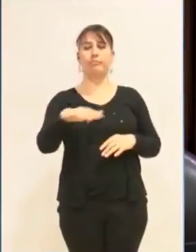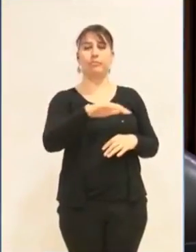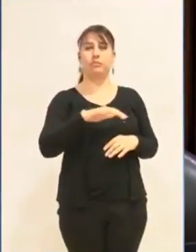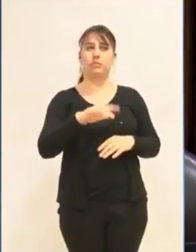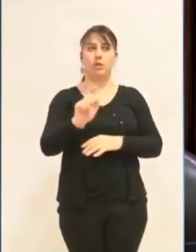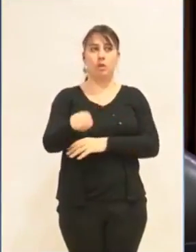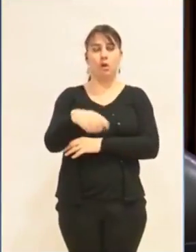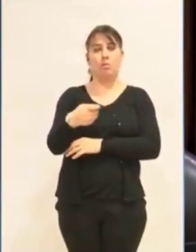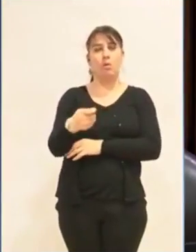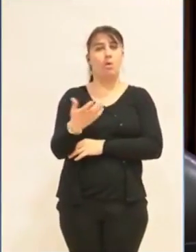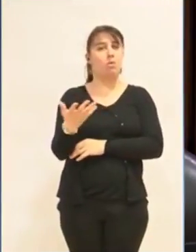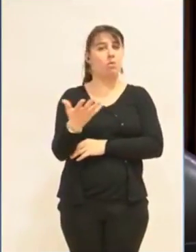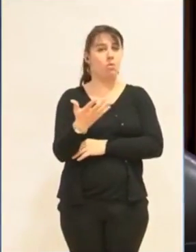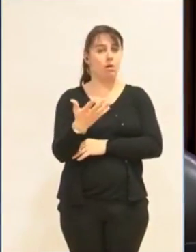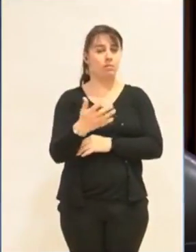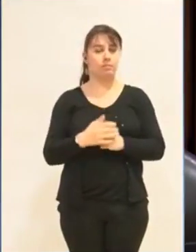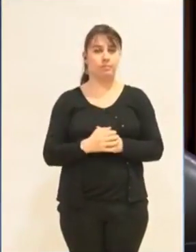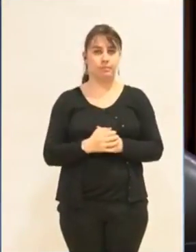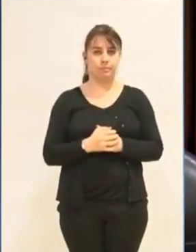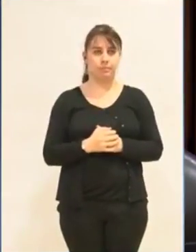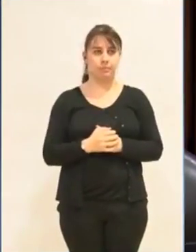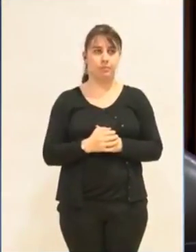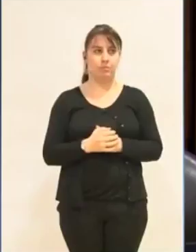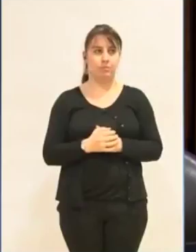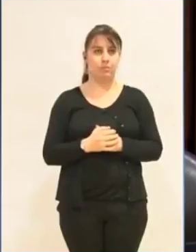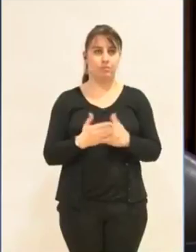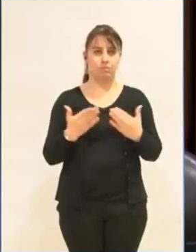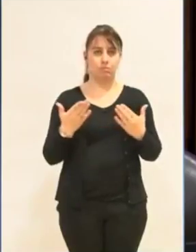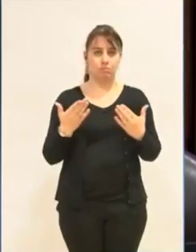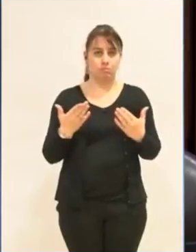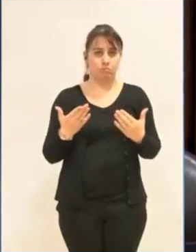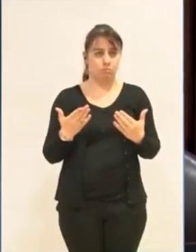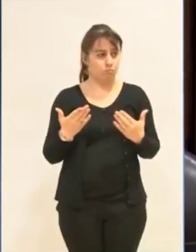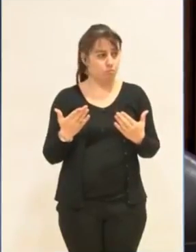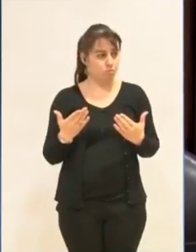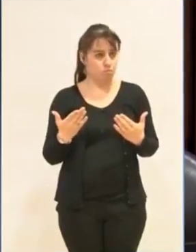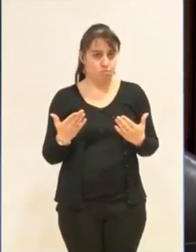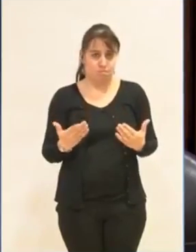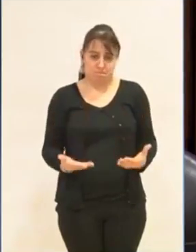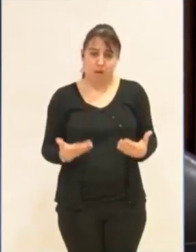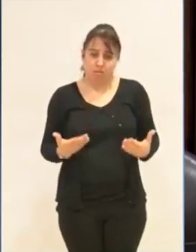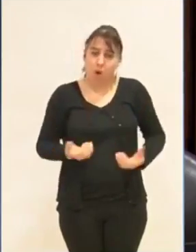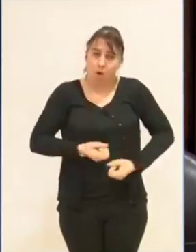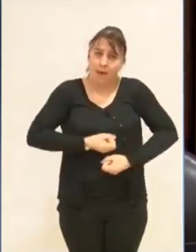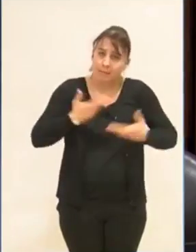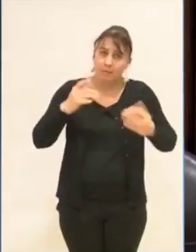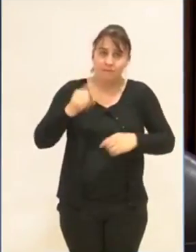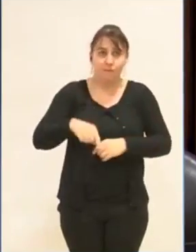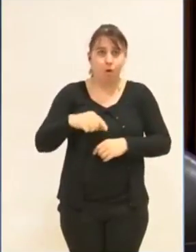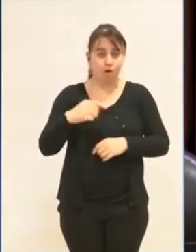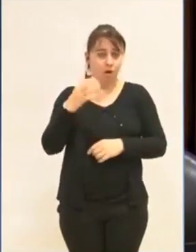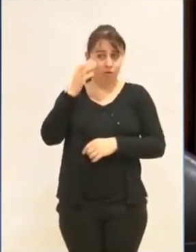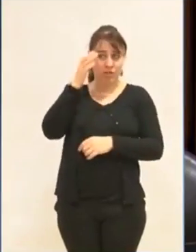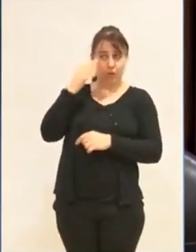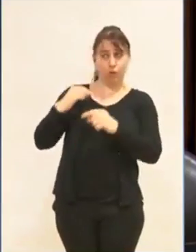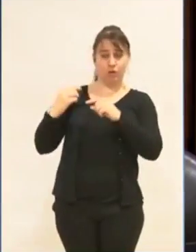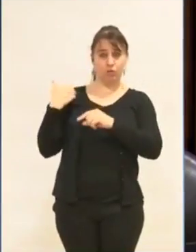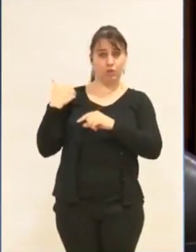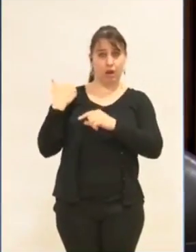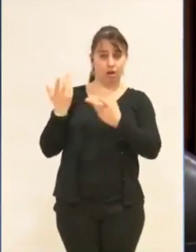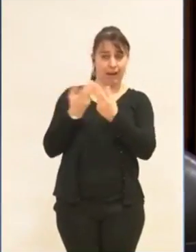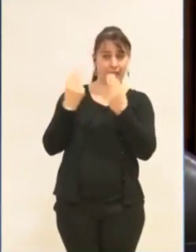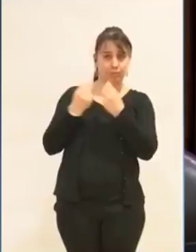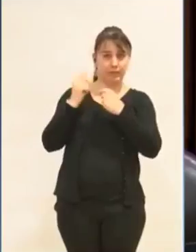devrions avoir maintenant sur la table, et j'espère que nous l'aurons au mois de juin, puisque je vous ai entendu, monsieur le maire, tout à l'heure